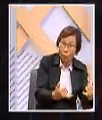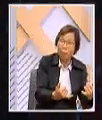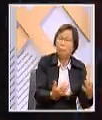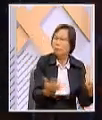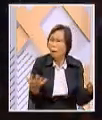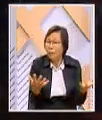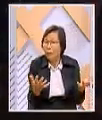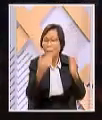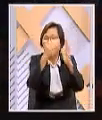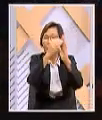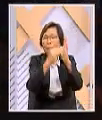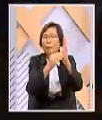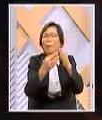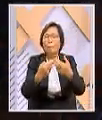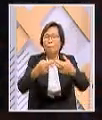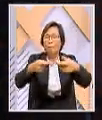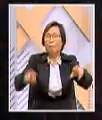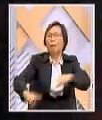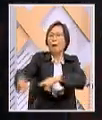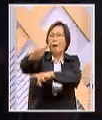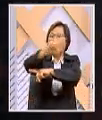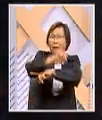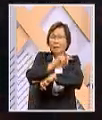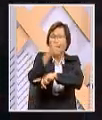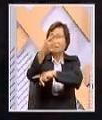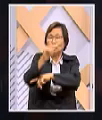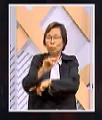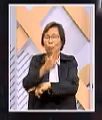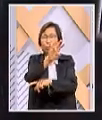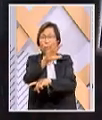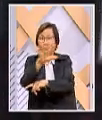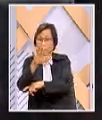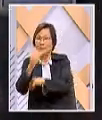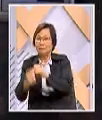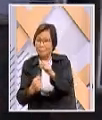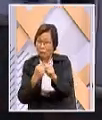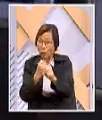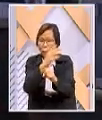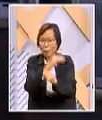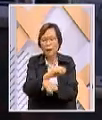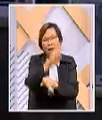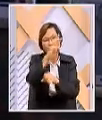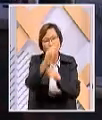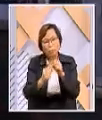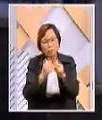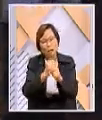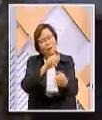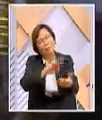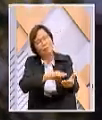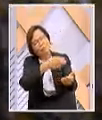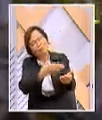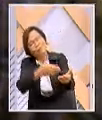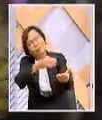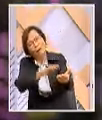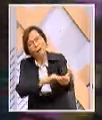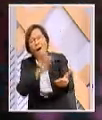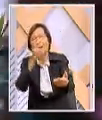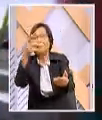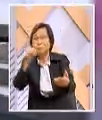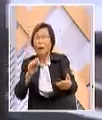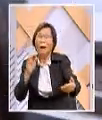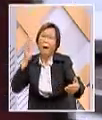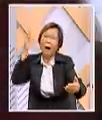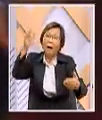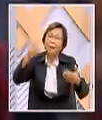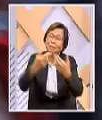adalah acara perasmian hari RTM ke-75 dan 60 tahun Orkestra RTM yang